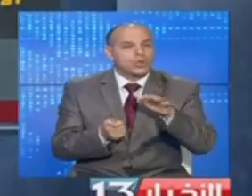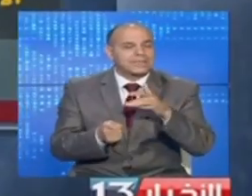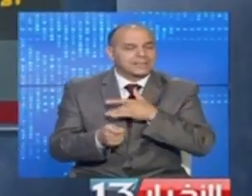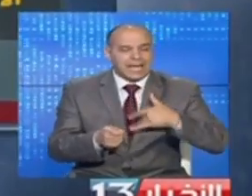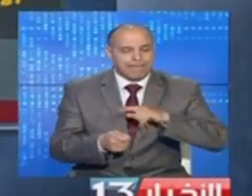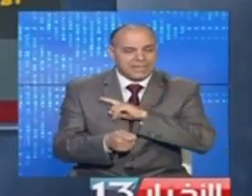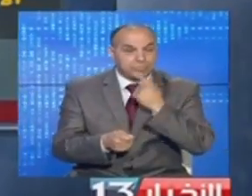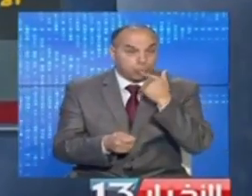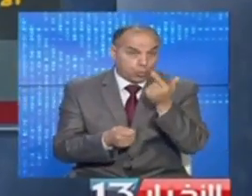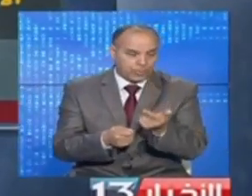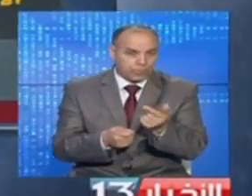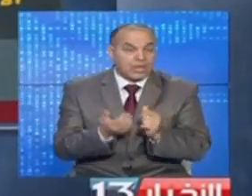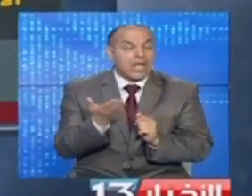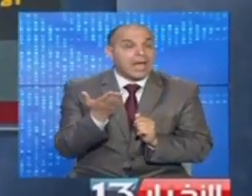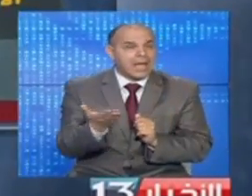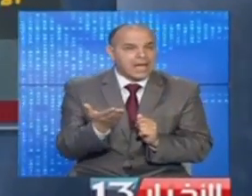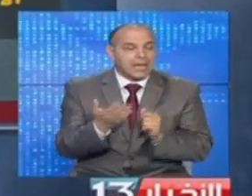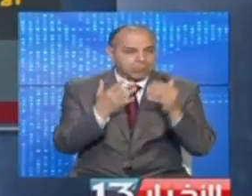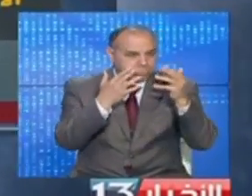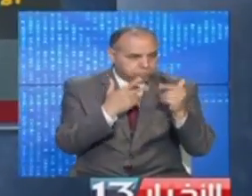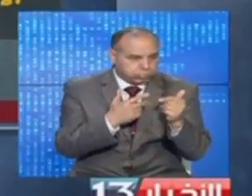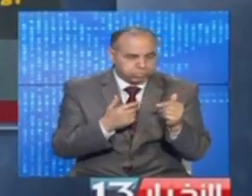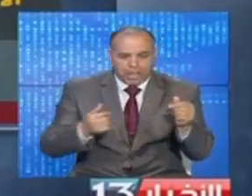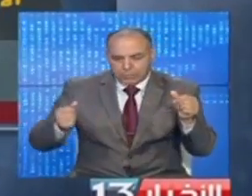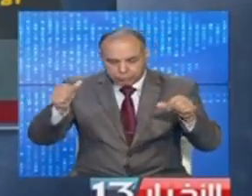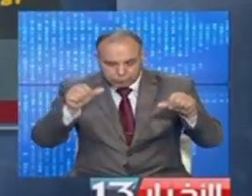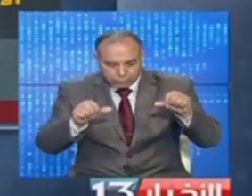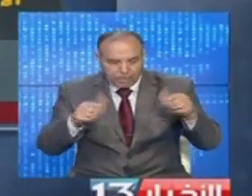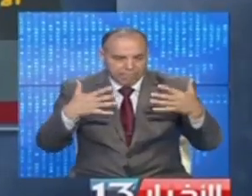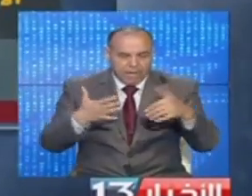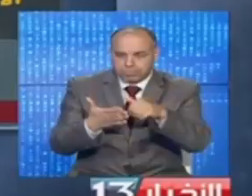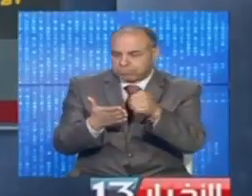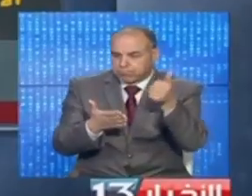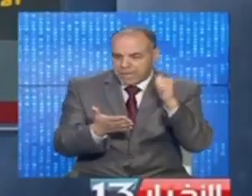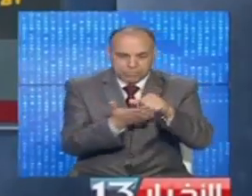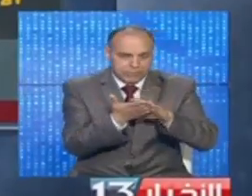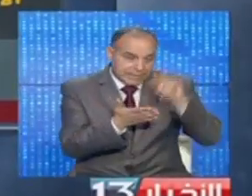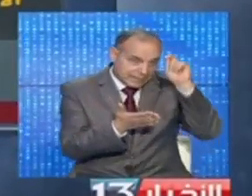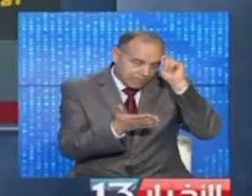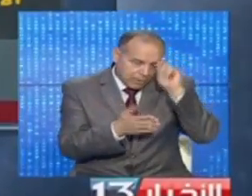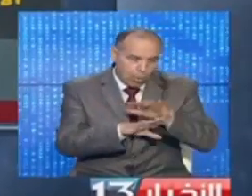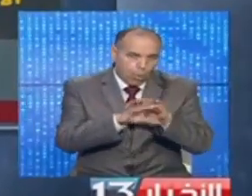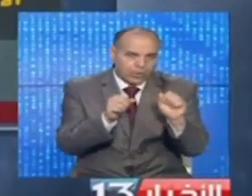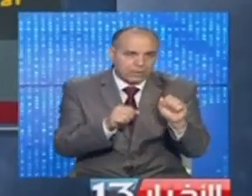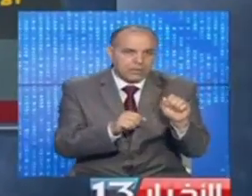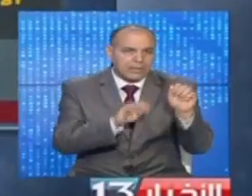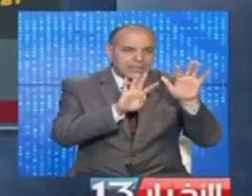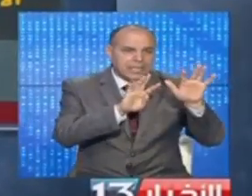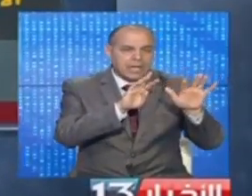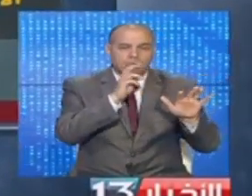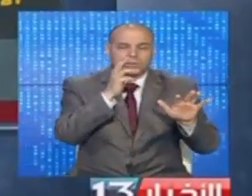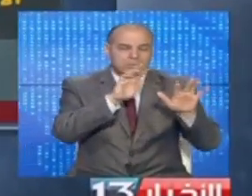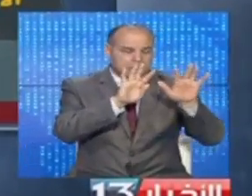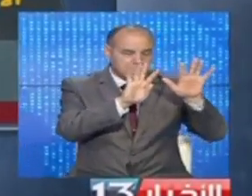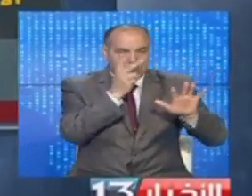بمدنين جمال الدين حمدي، فإن نتائج التحاليل التي صدرت أمس السبت وعددها 93